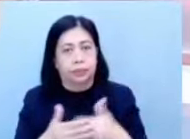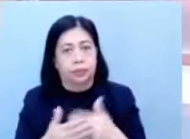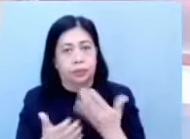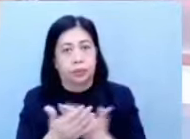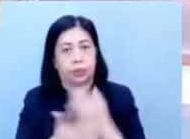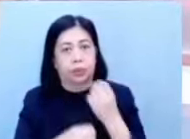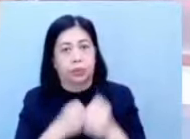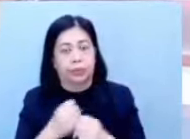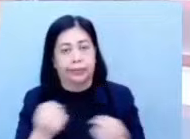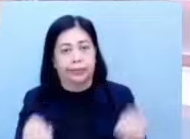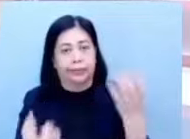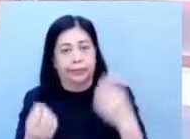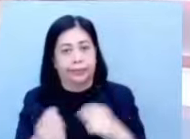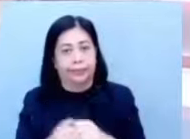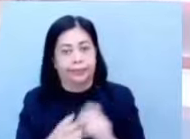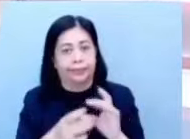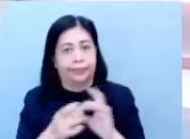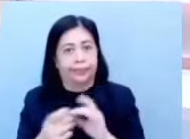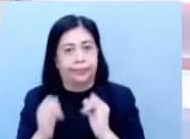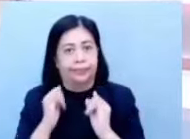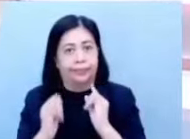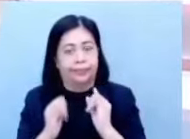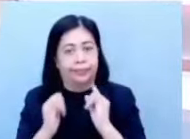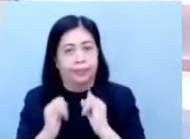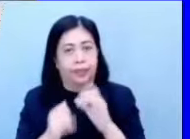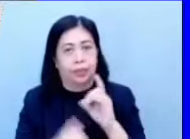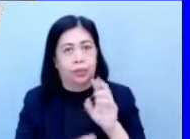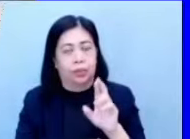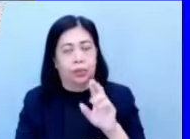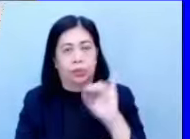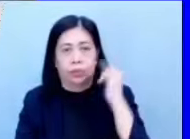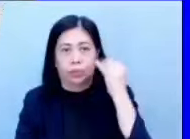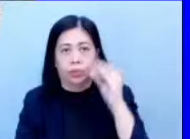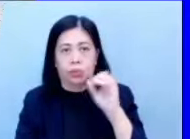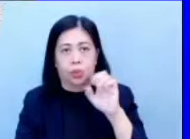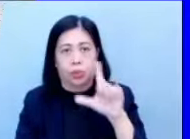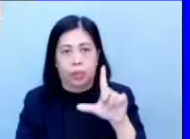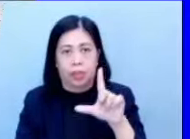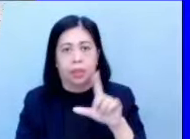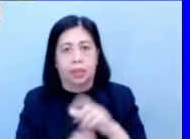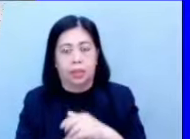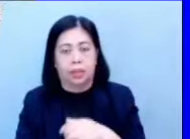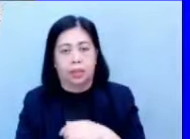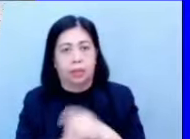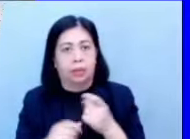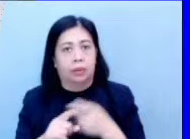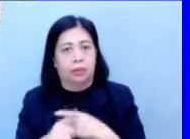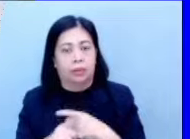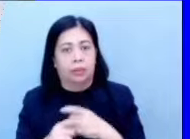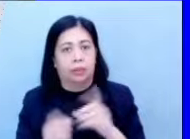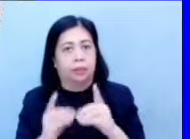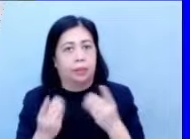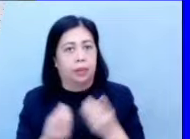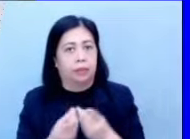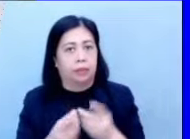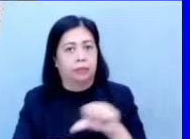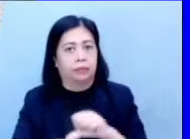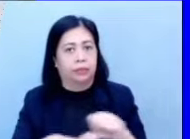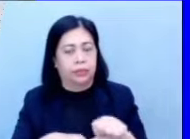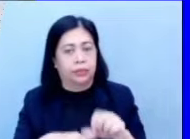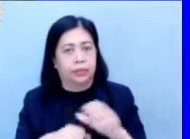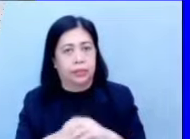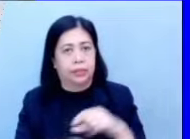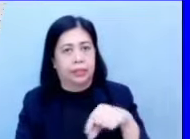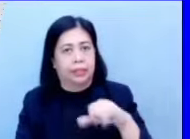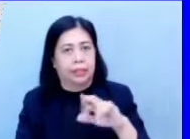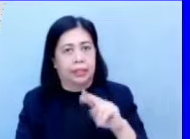At kaugnayan, makapanayan po natin si Dr. Jover Silahe, the fourth mula sa Department of Surgery ng Quirino Memorial Medical Center.